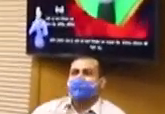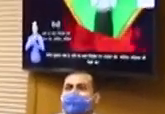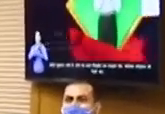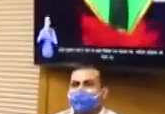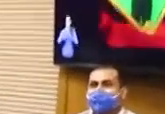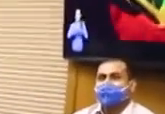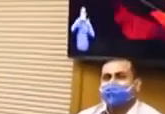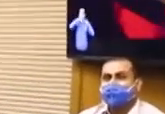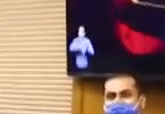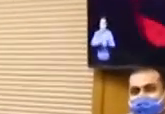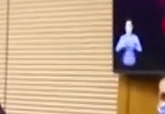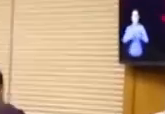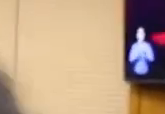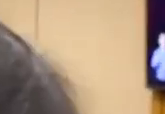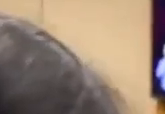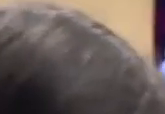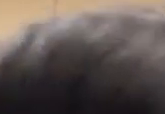को।